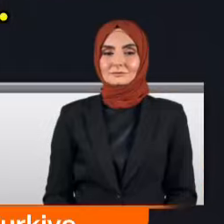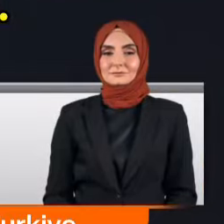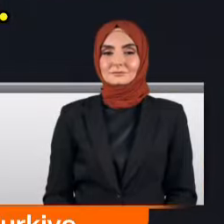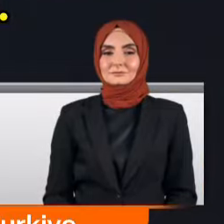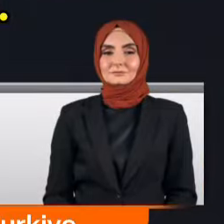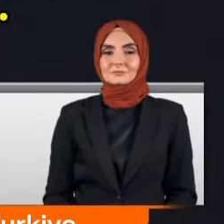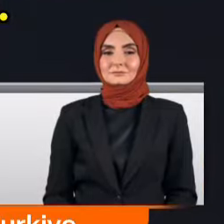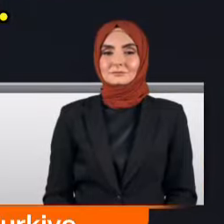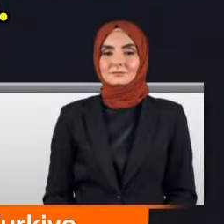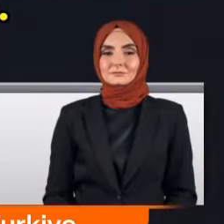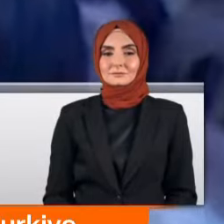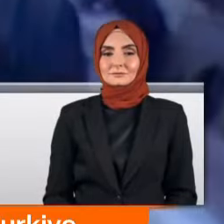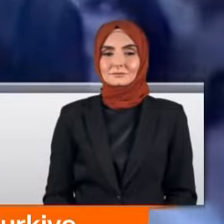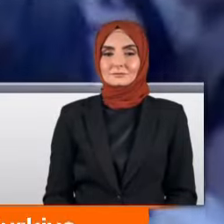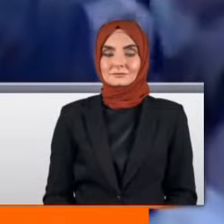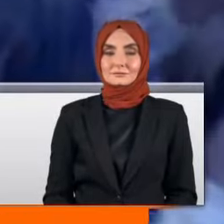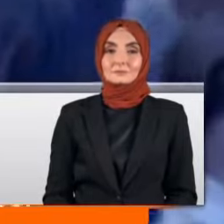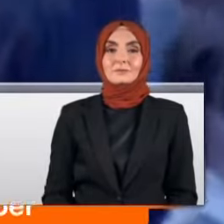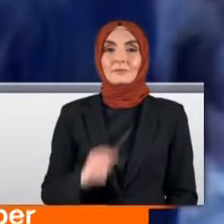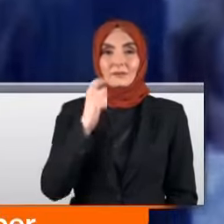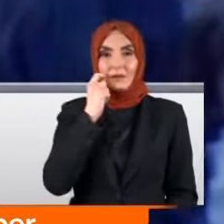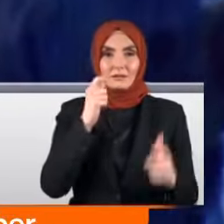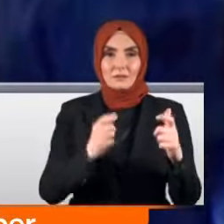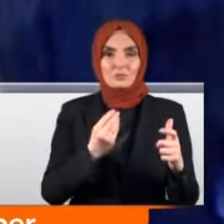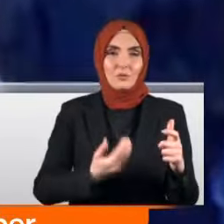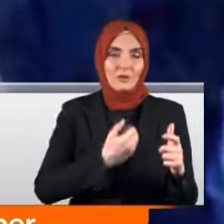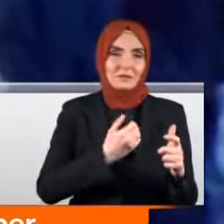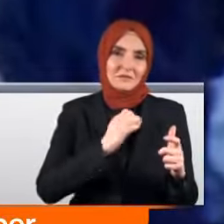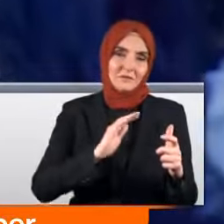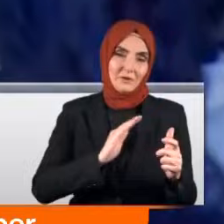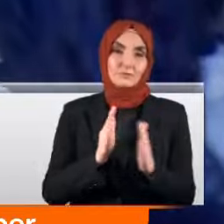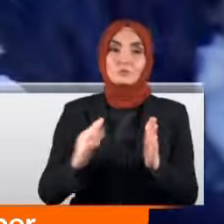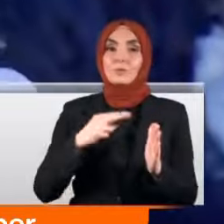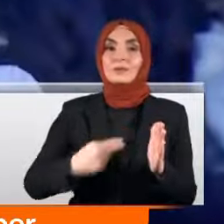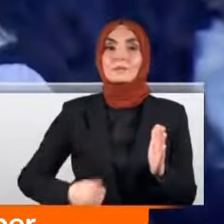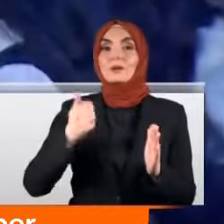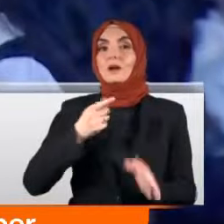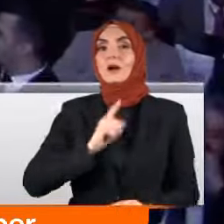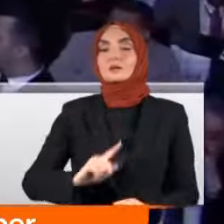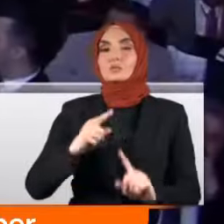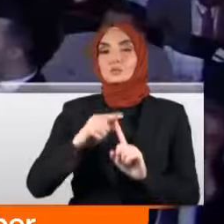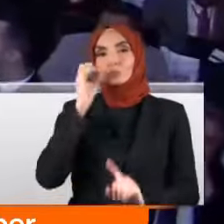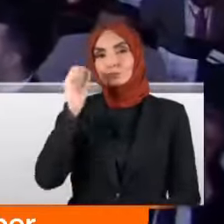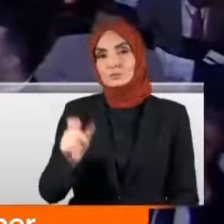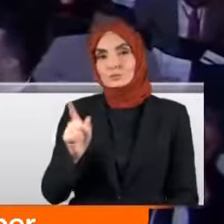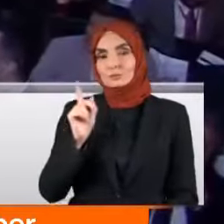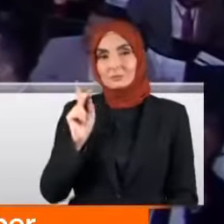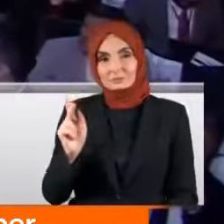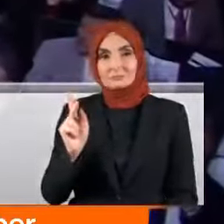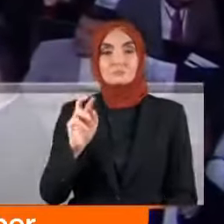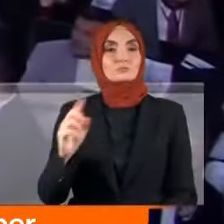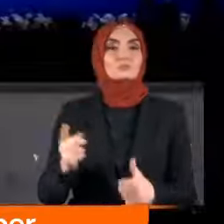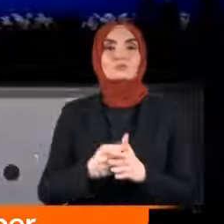sen bunu hak etmiyorsun. Ankara nefesini tuttuğu Büyükşehir Belediye Başkan adayı Turgut Altınok'un projelerine